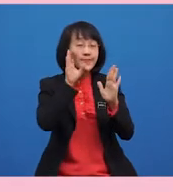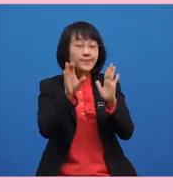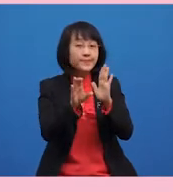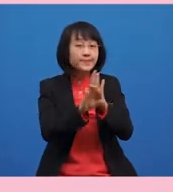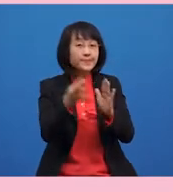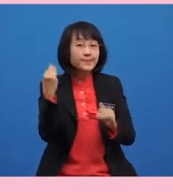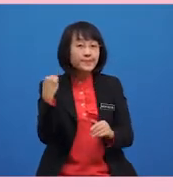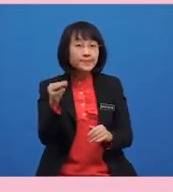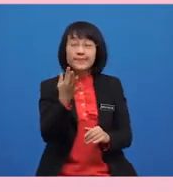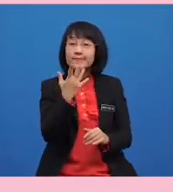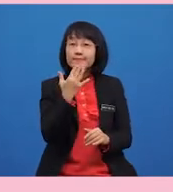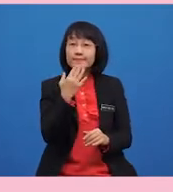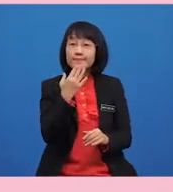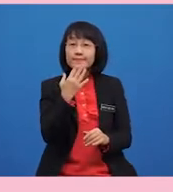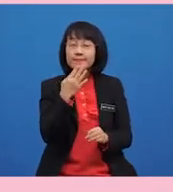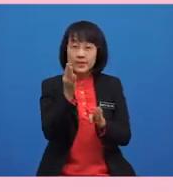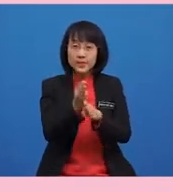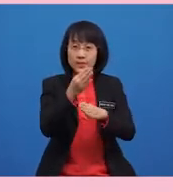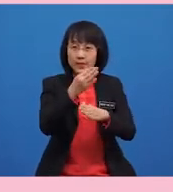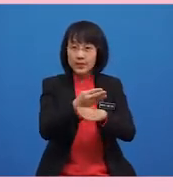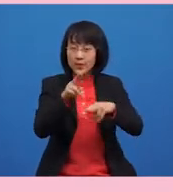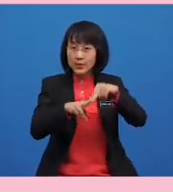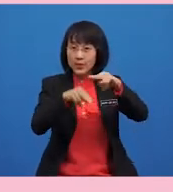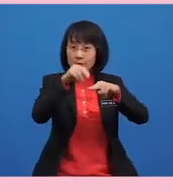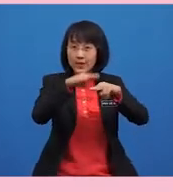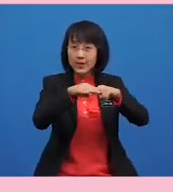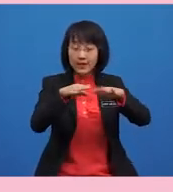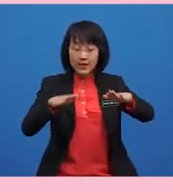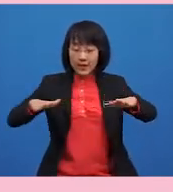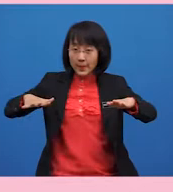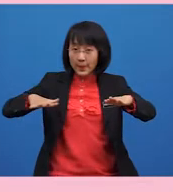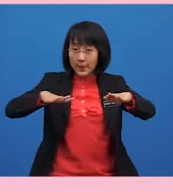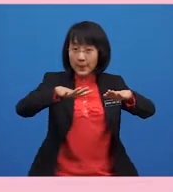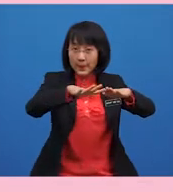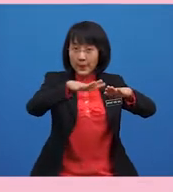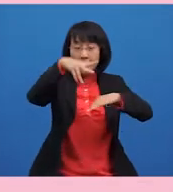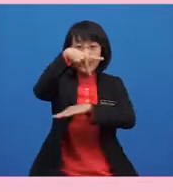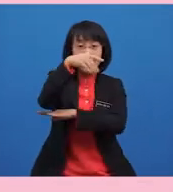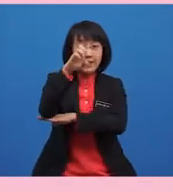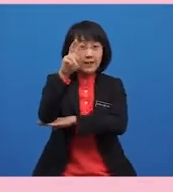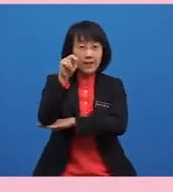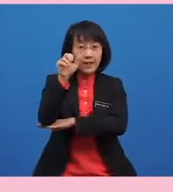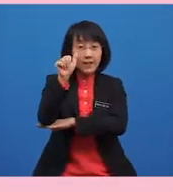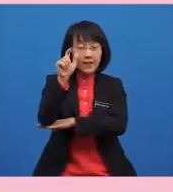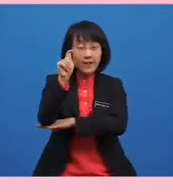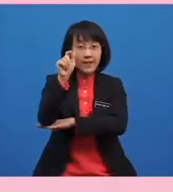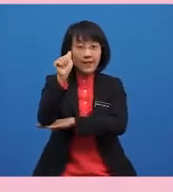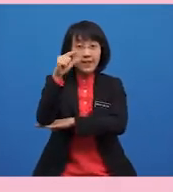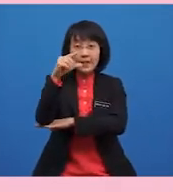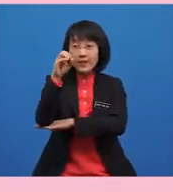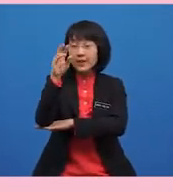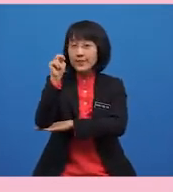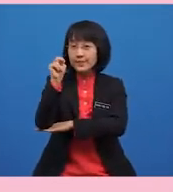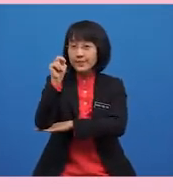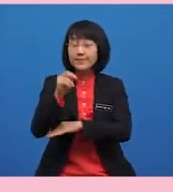warnakan berbentuk bangunan pentagon. Corak yang diwarnakan oleh